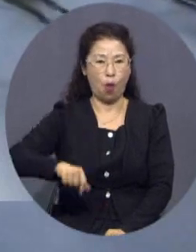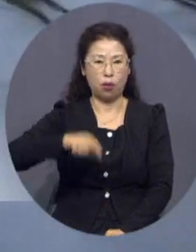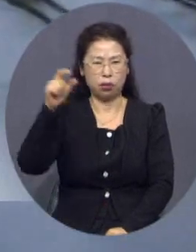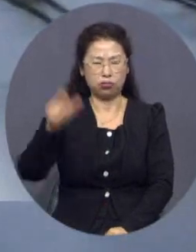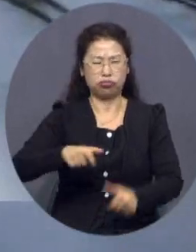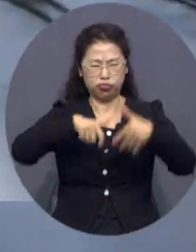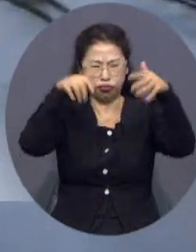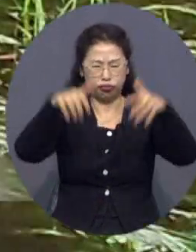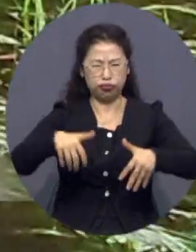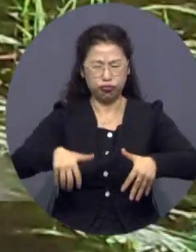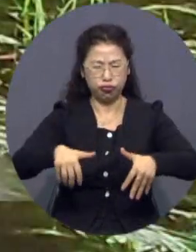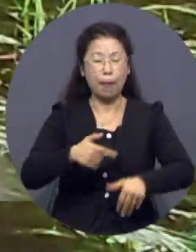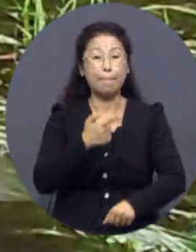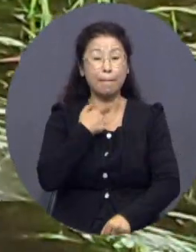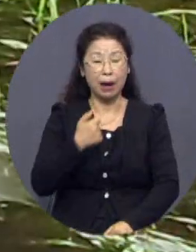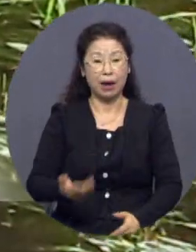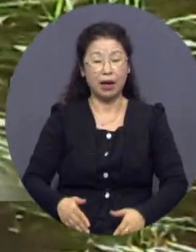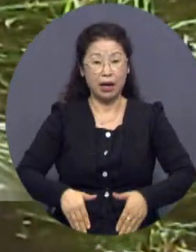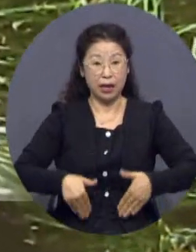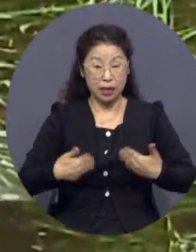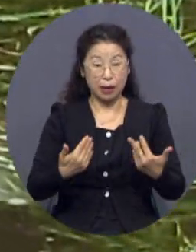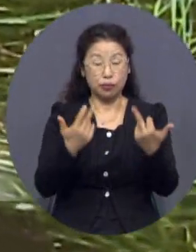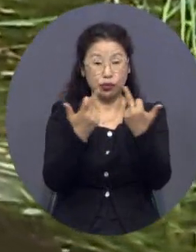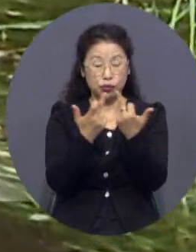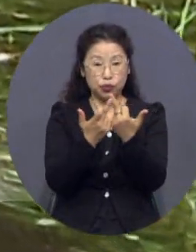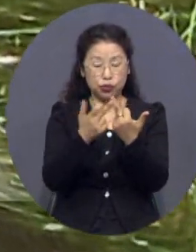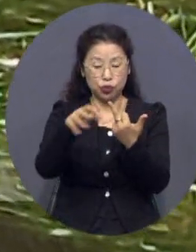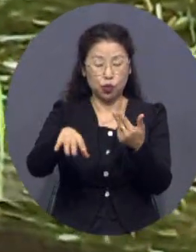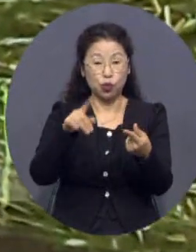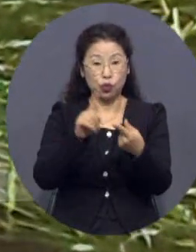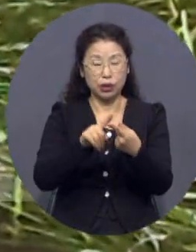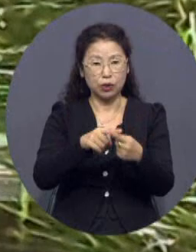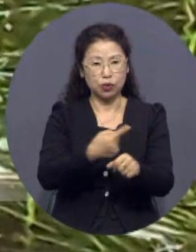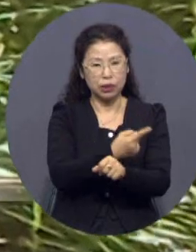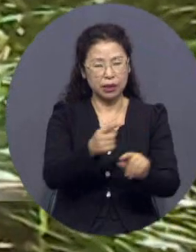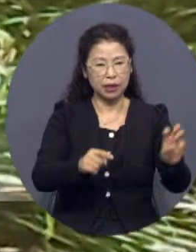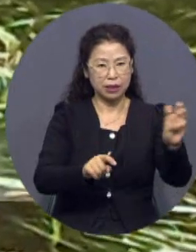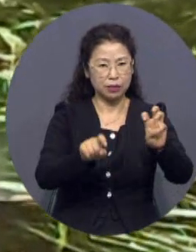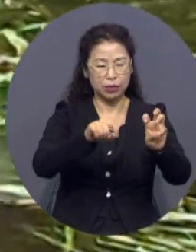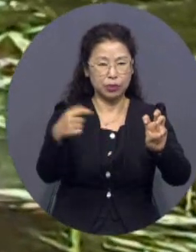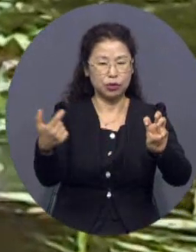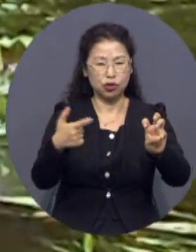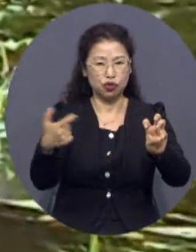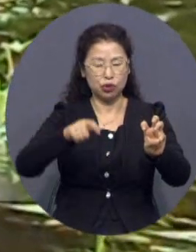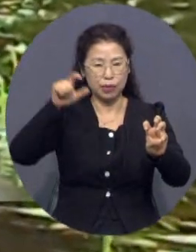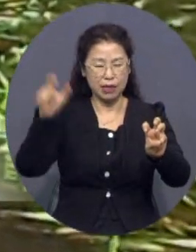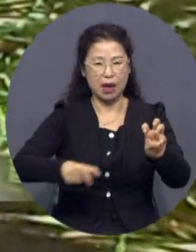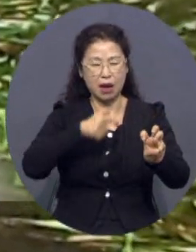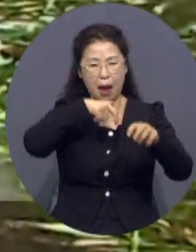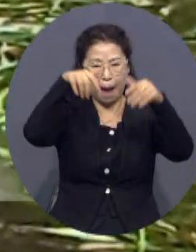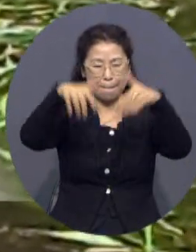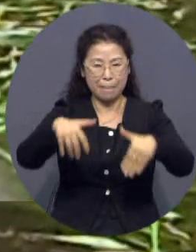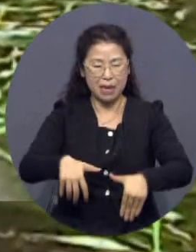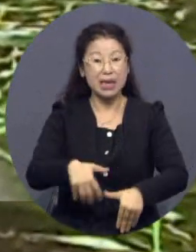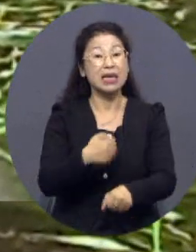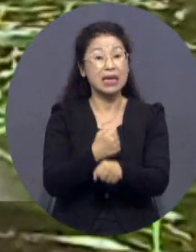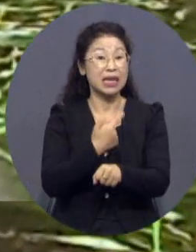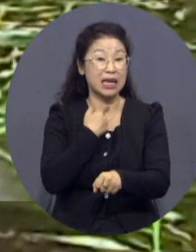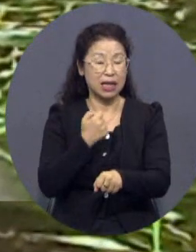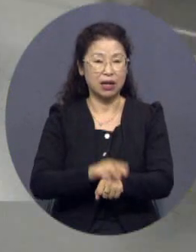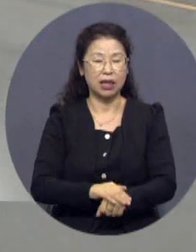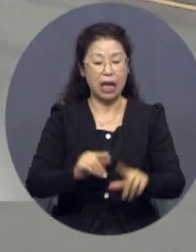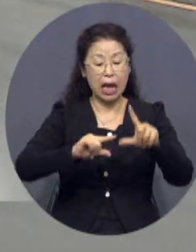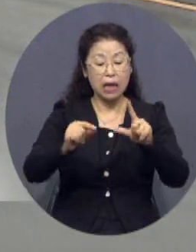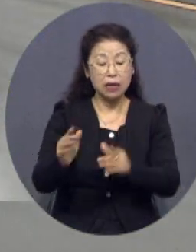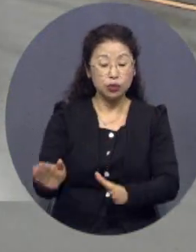폭우가 쏟아졌습니다. 남부와 북부 중산간에도 시간당 30에서 60mm의 강한 소나기가 내렸는데